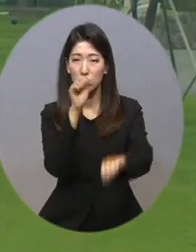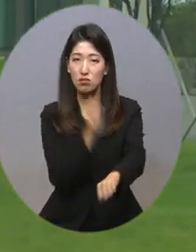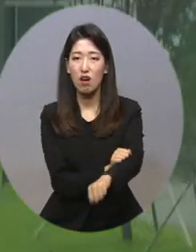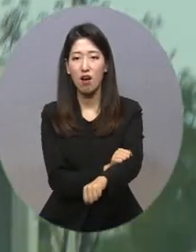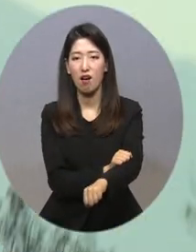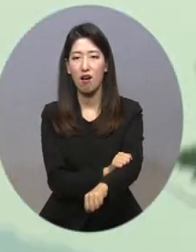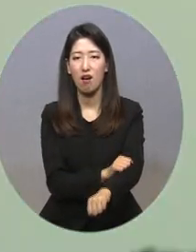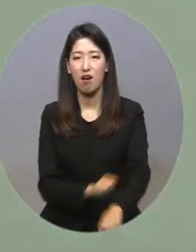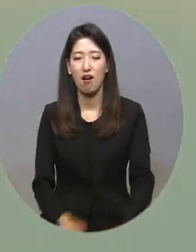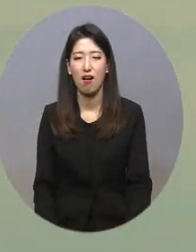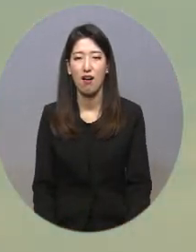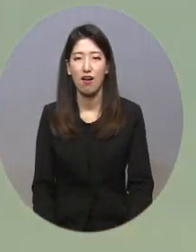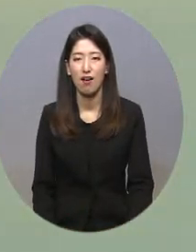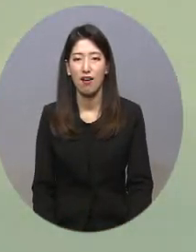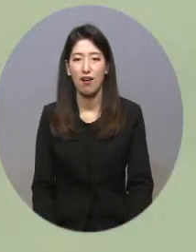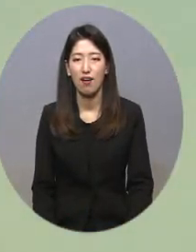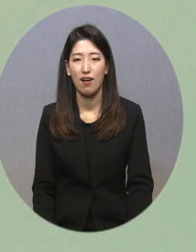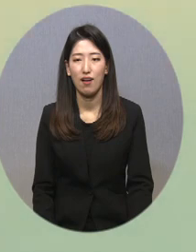어? 와!